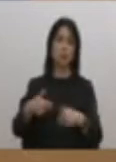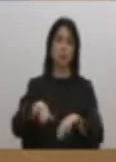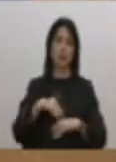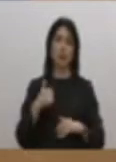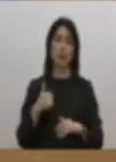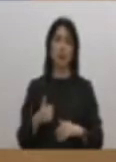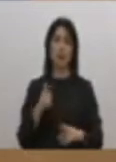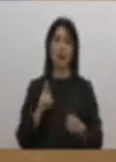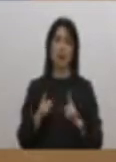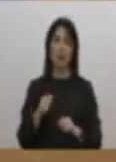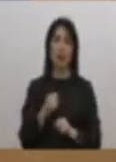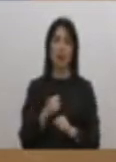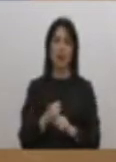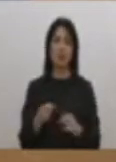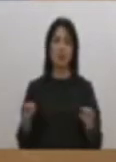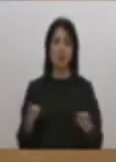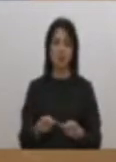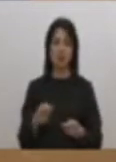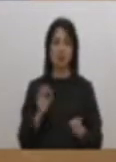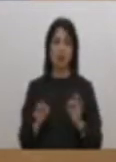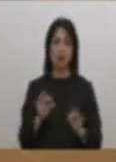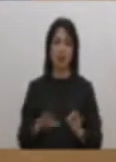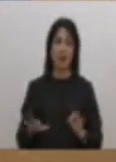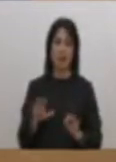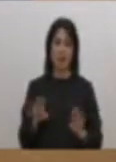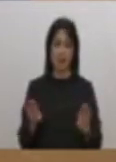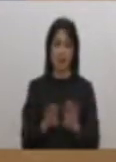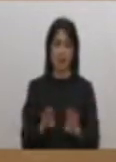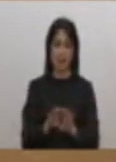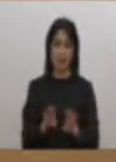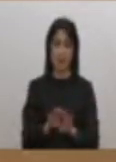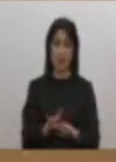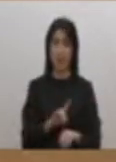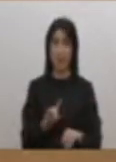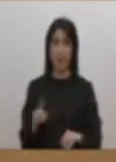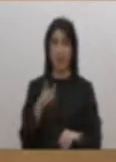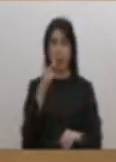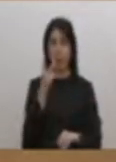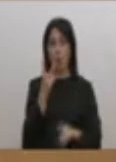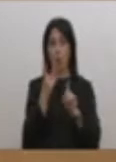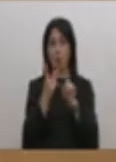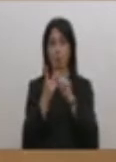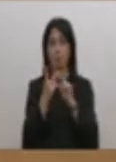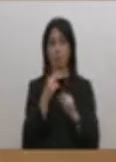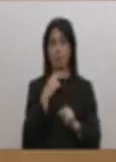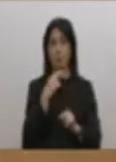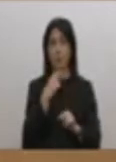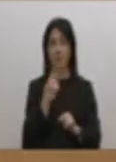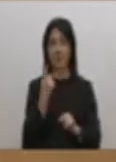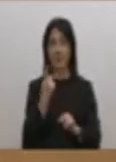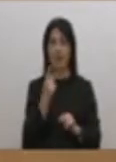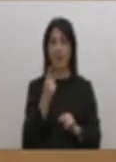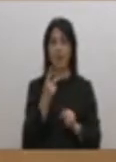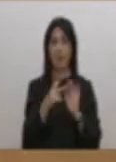Nu, n-am dulat amis, gachete, pasaci, roro, ce e normal, lucra ca n-as dame, zgausat. Magram, mi-a dat ori puncte, mi-a acționat cu enic urat treba. Efti puncte,